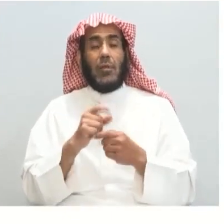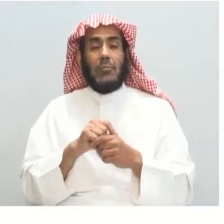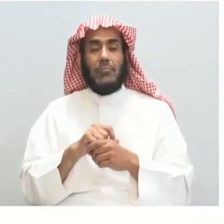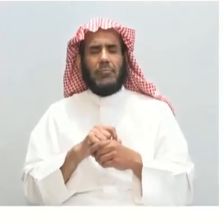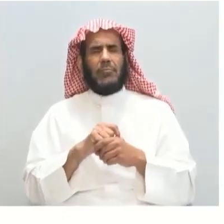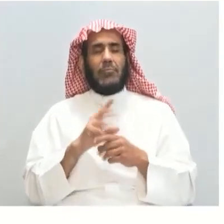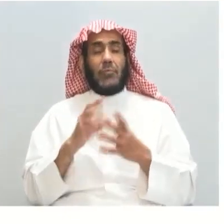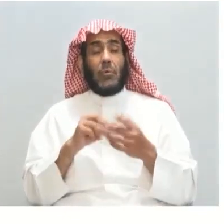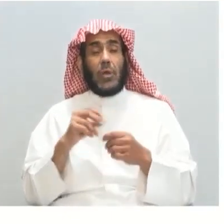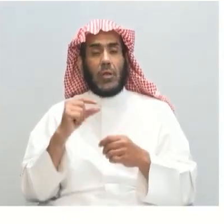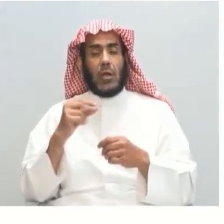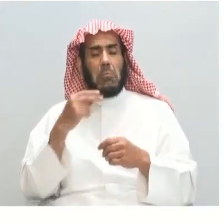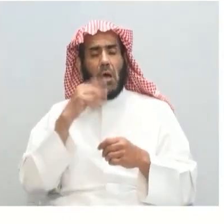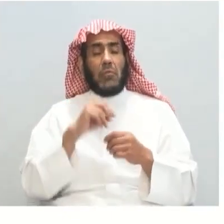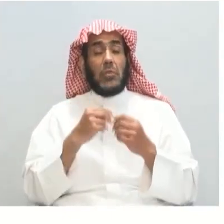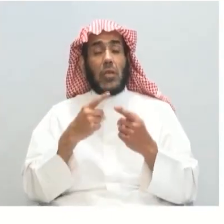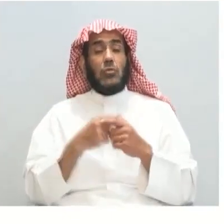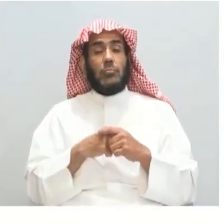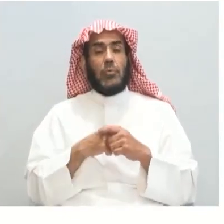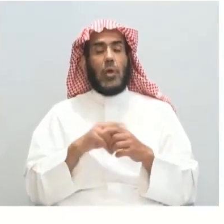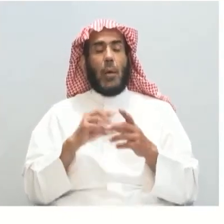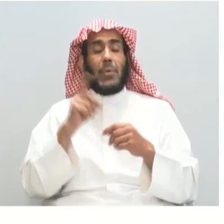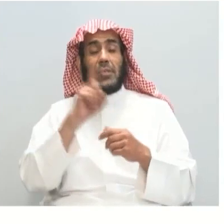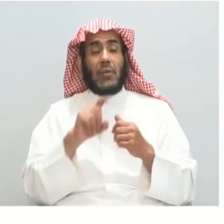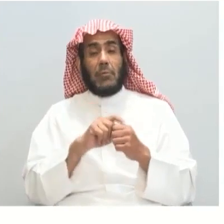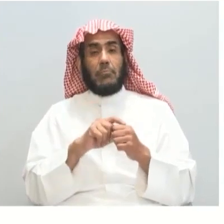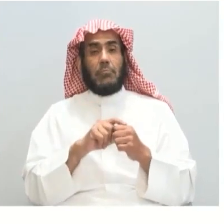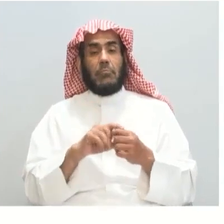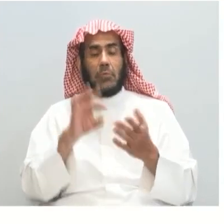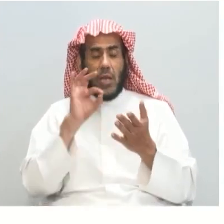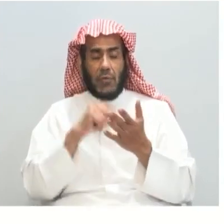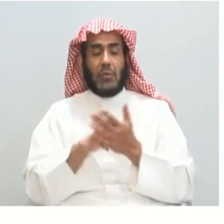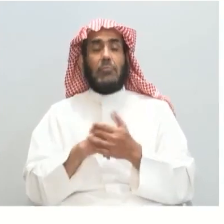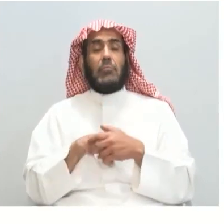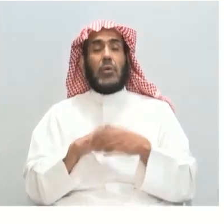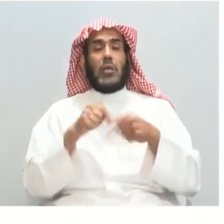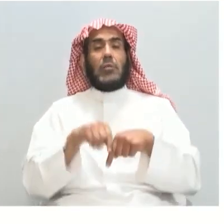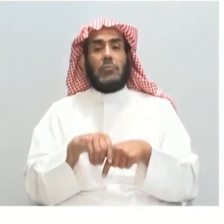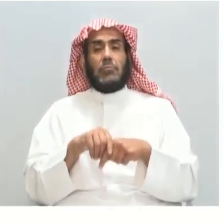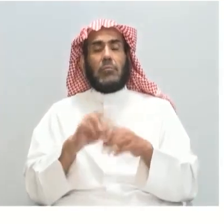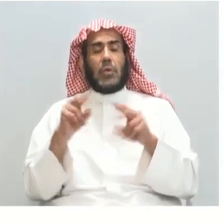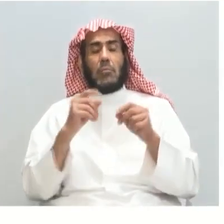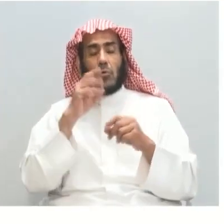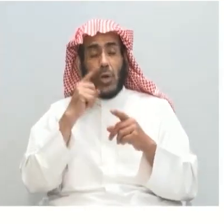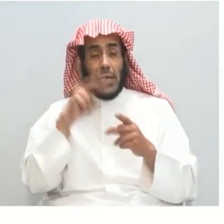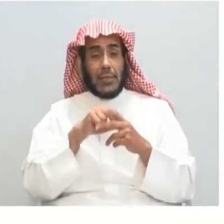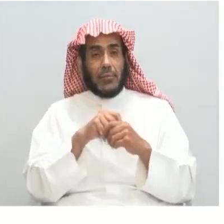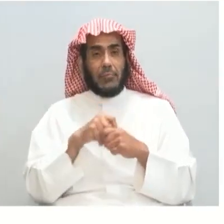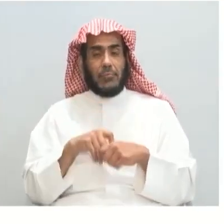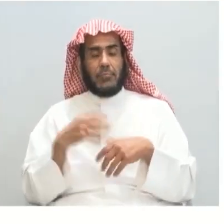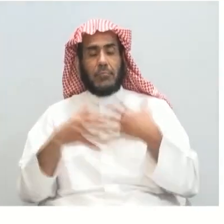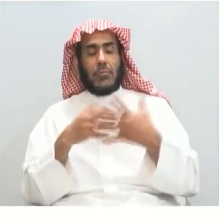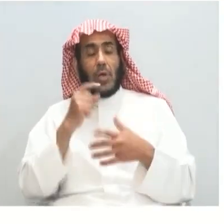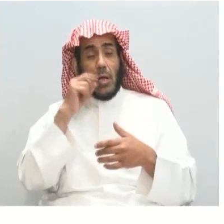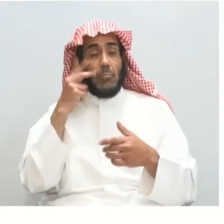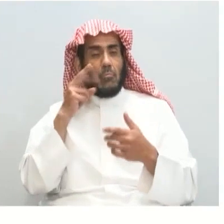فلو الاعراب لما عرف التعجب من الاستفهام من النفي ايضا كم رجلا رايت